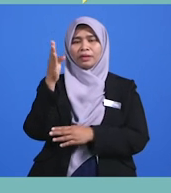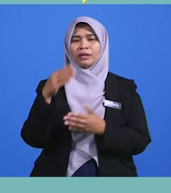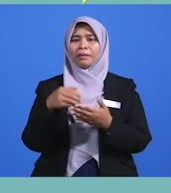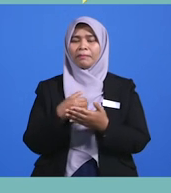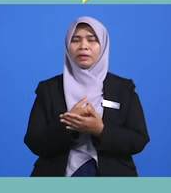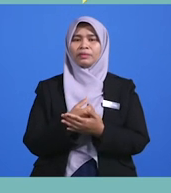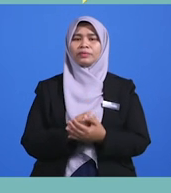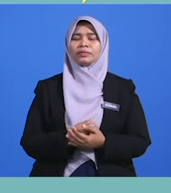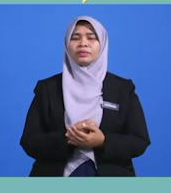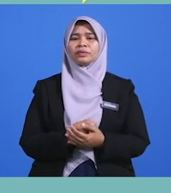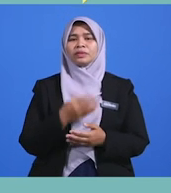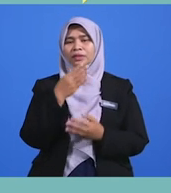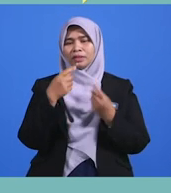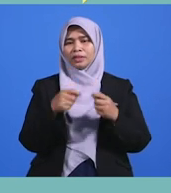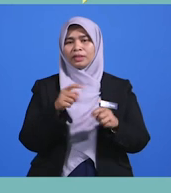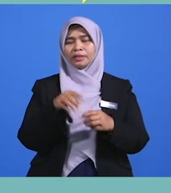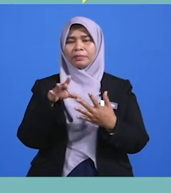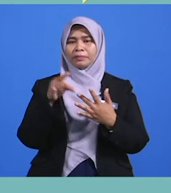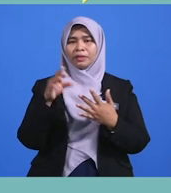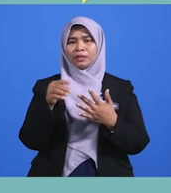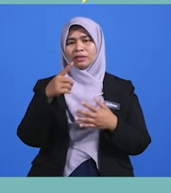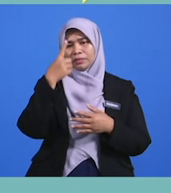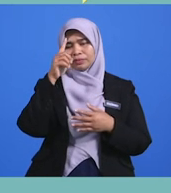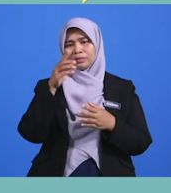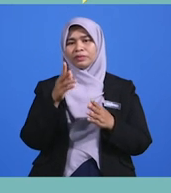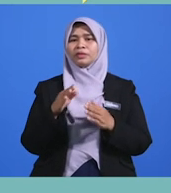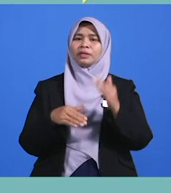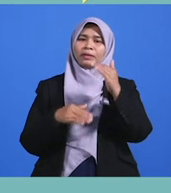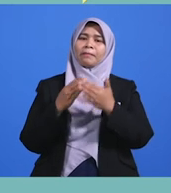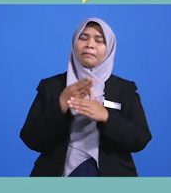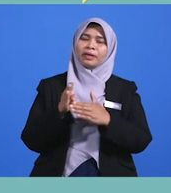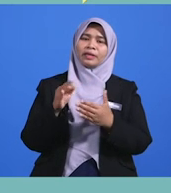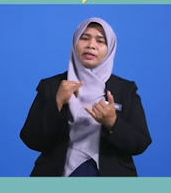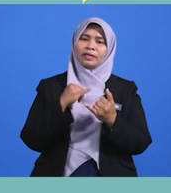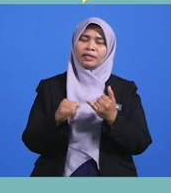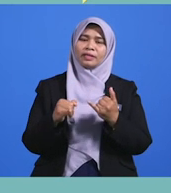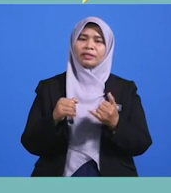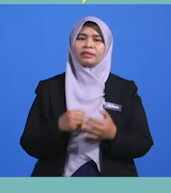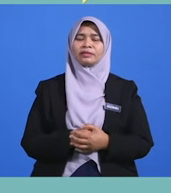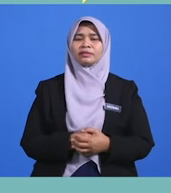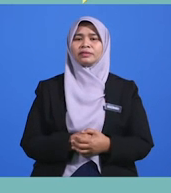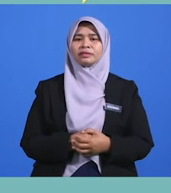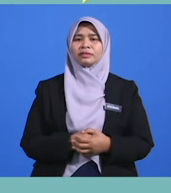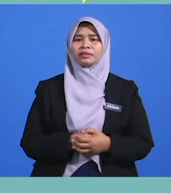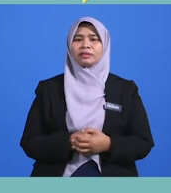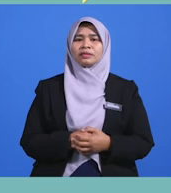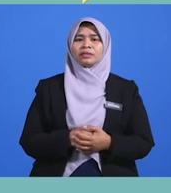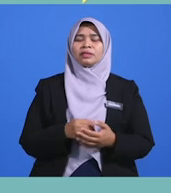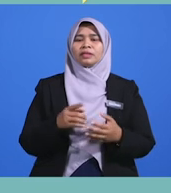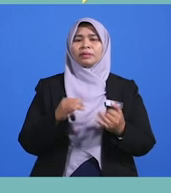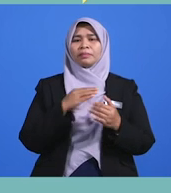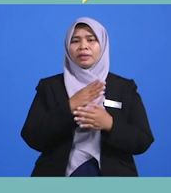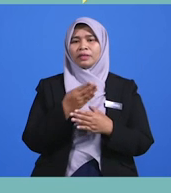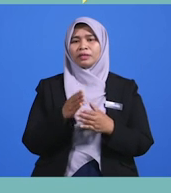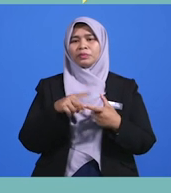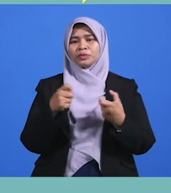Persekutuan Tanah Melayu telah dipilih untuk ke peringkat akhir. Keputusan akhir pendapat umum telah disiarkan